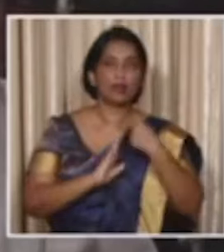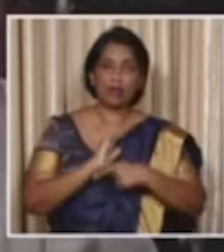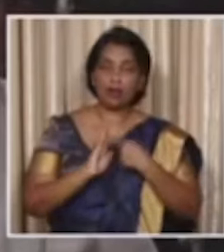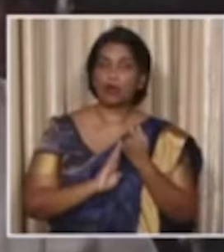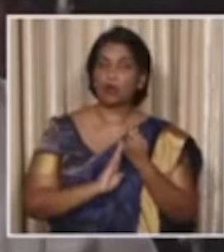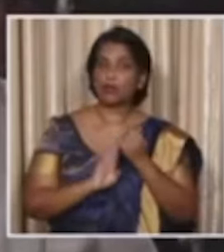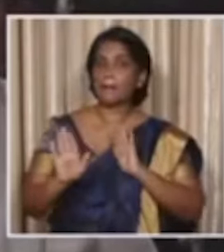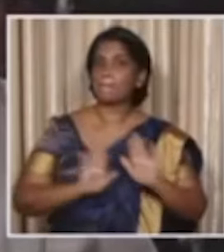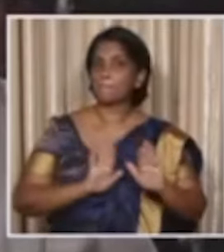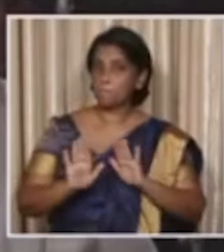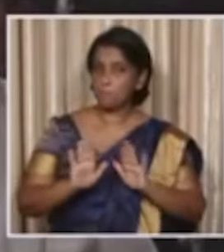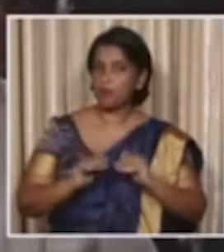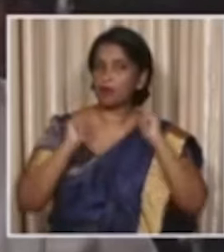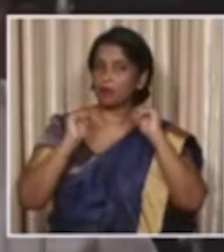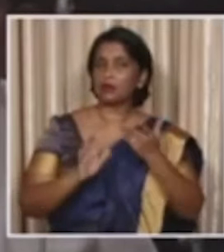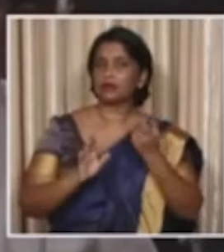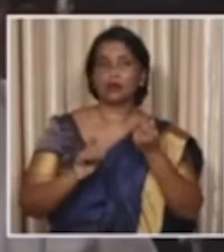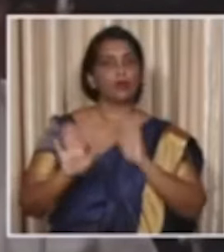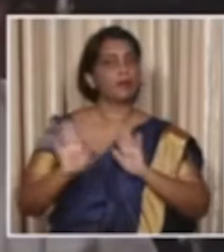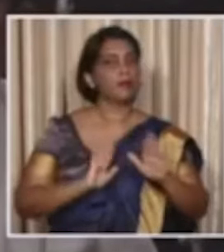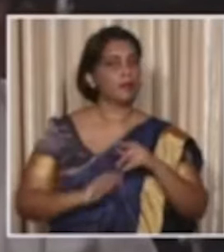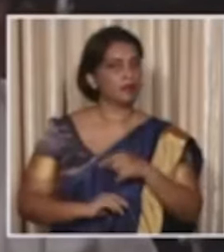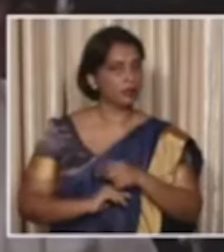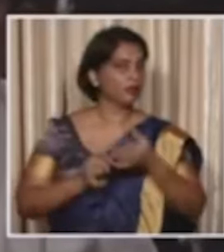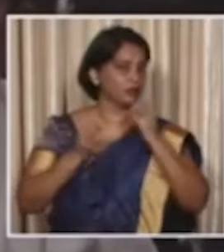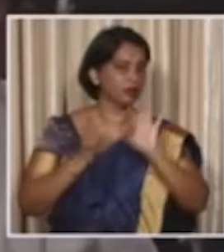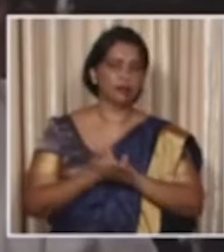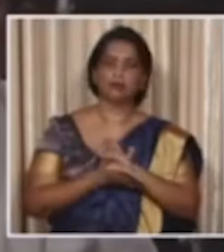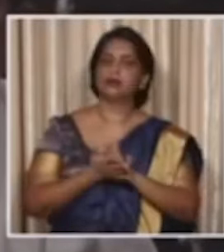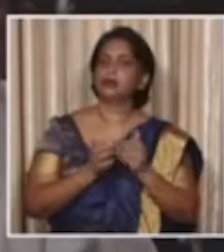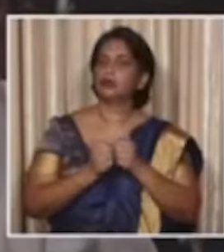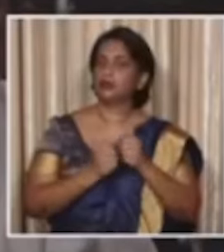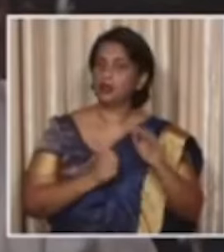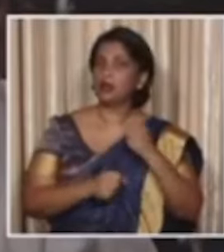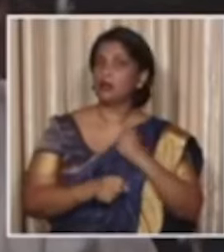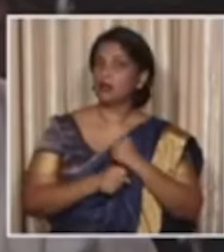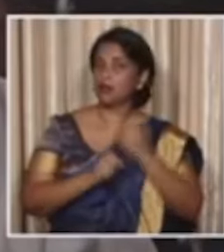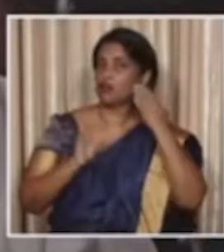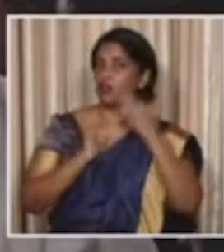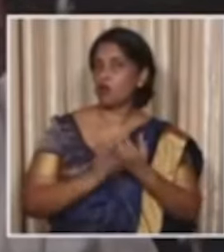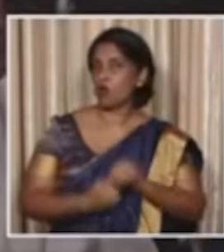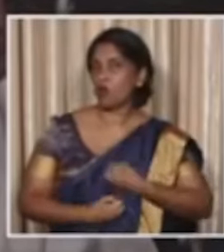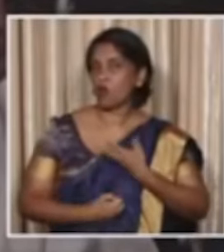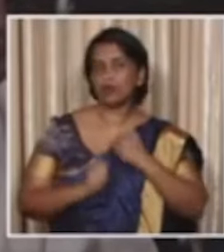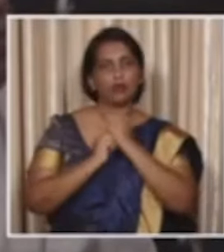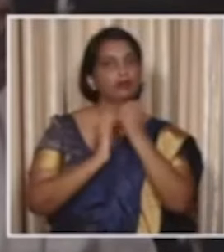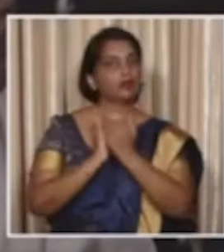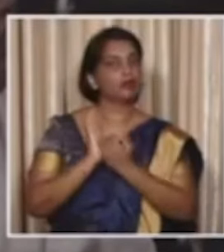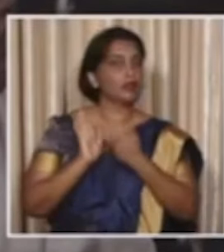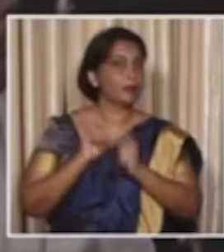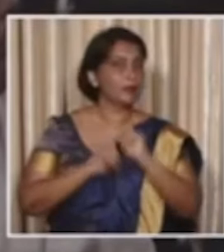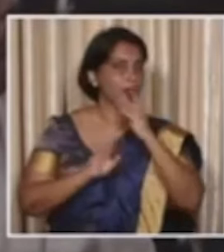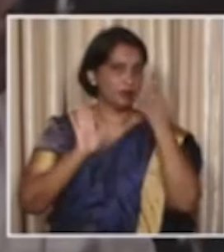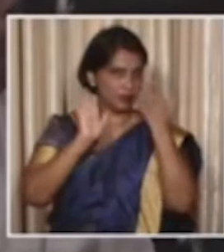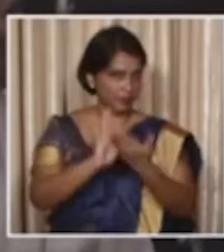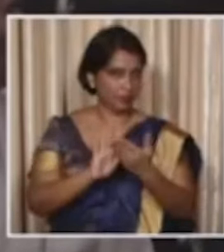මූල්‍ය පාලනය සහ සාර්වාර්ථික පාලනය නිවැරදිව ගෙන යාම සම්බන්ධයෙන් රජය දක්වන උනන්දුව සහ වැඩපිළිවෙල තමයි මේ පාර්ලිමේන්තුවට